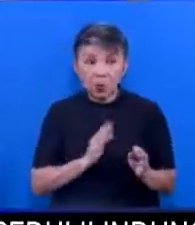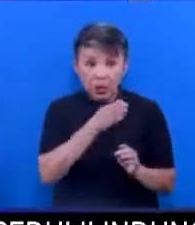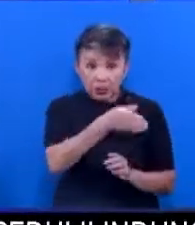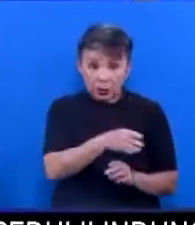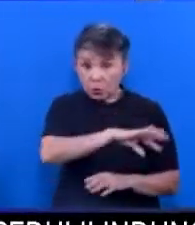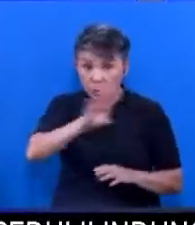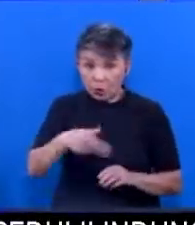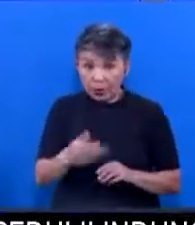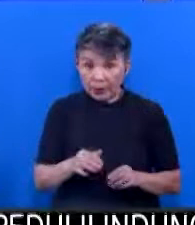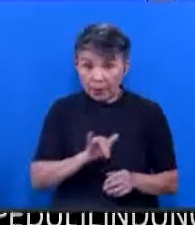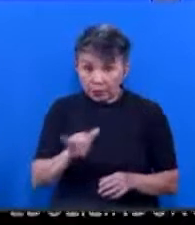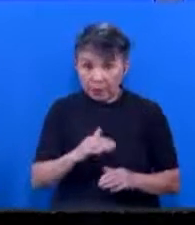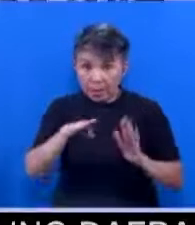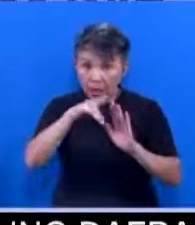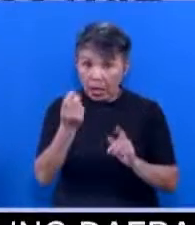di Indonesia?